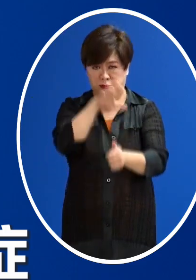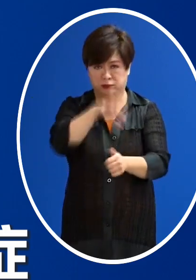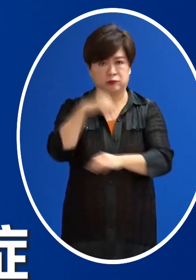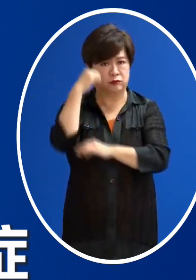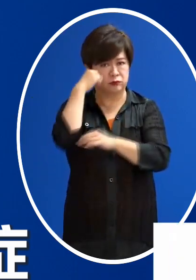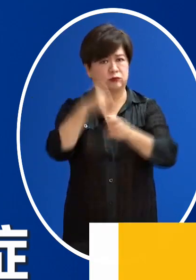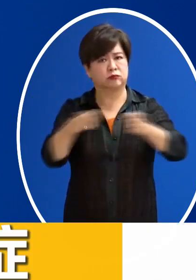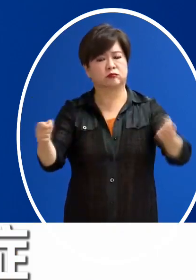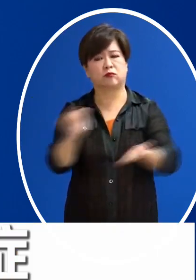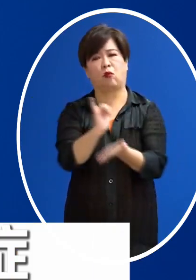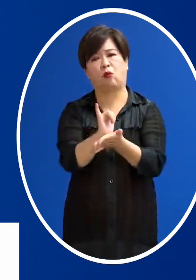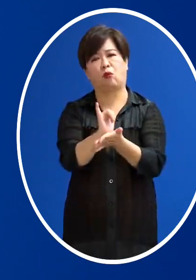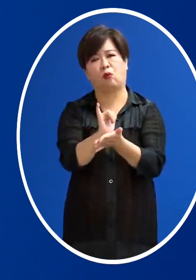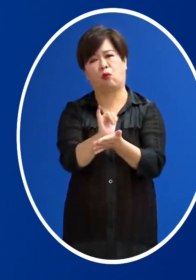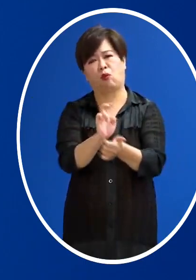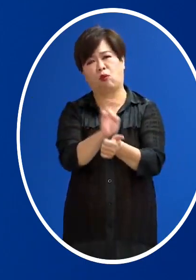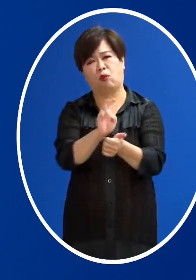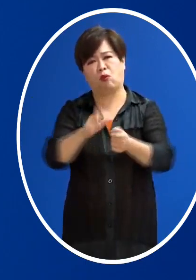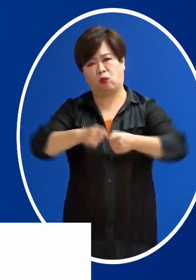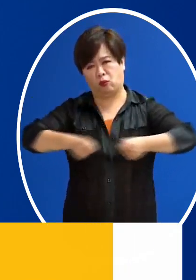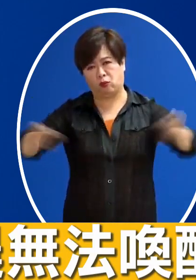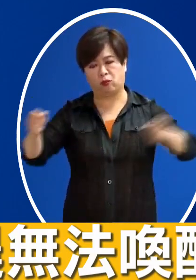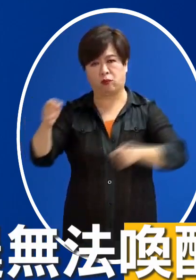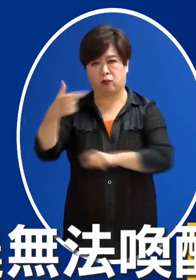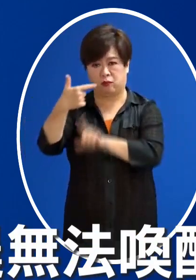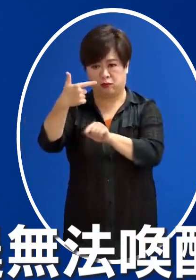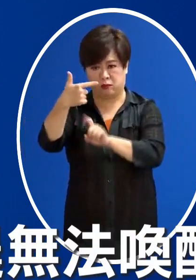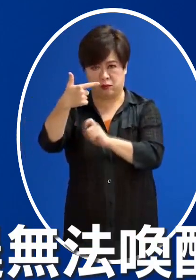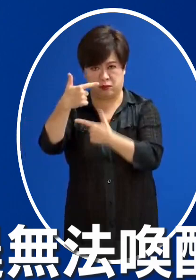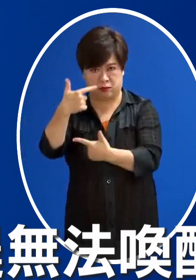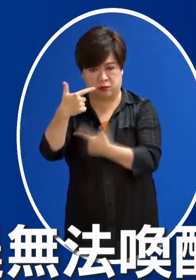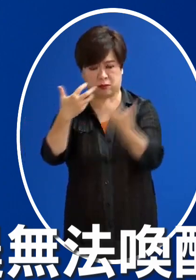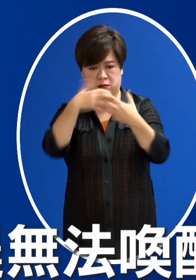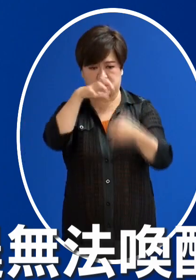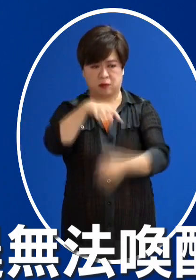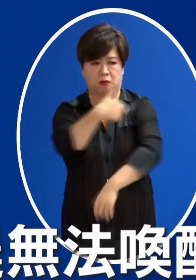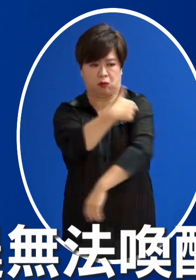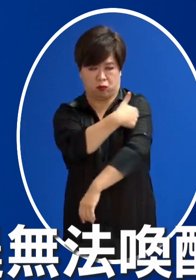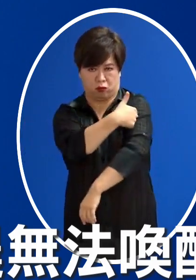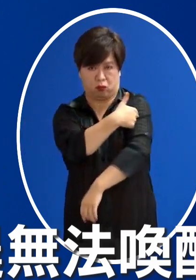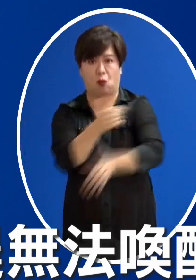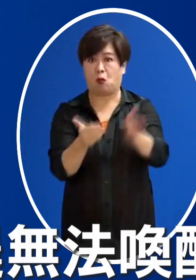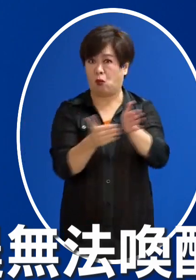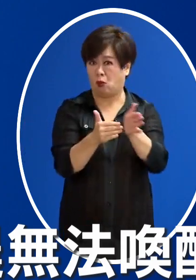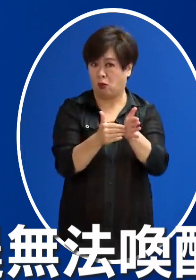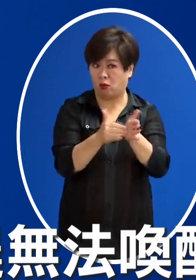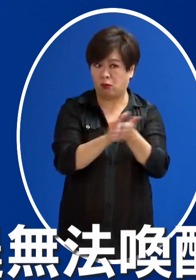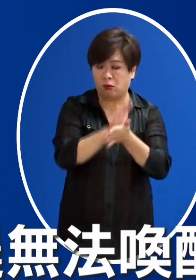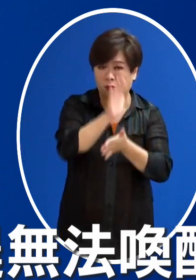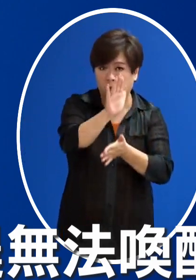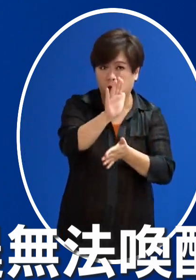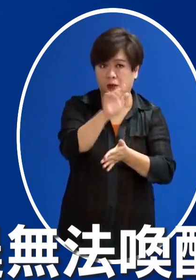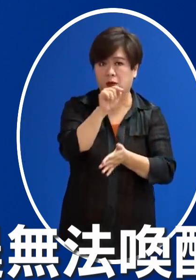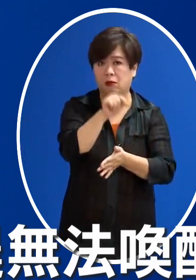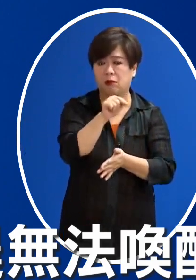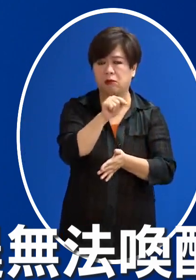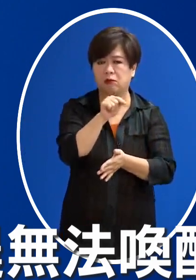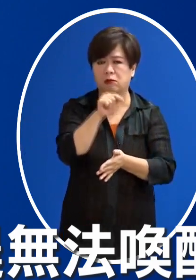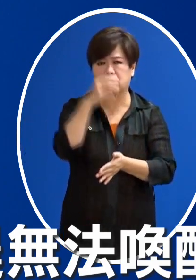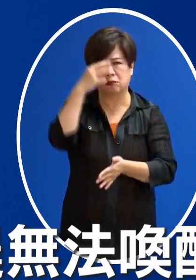期卧床，在16号在机构接种疫苗之后，那